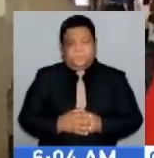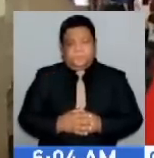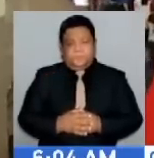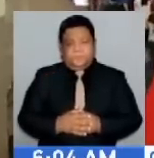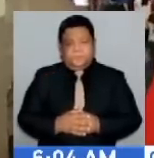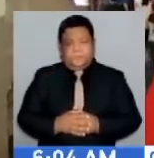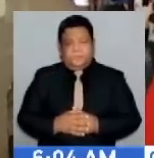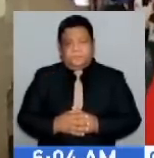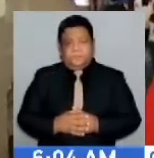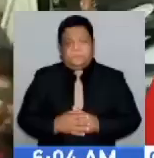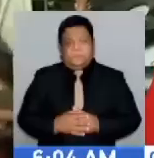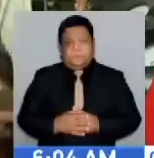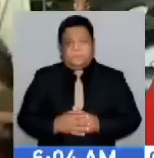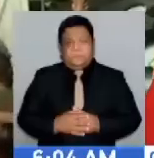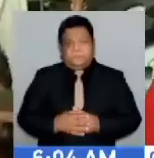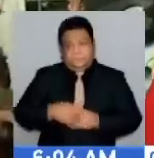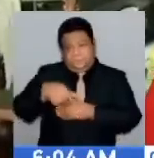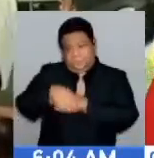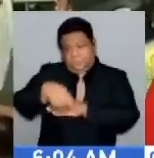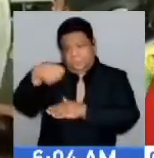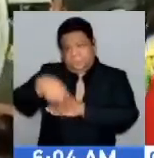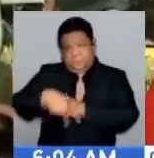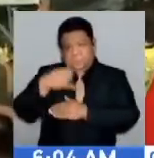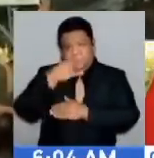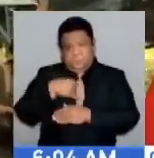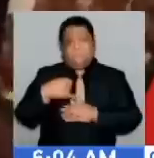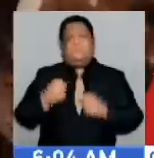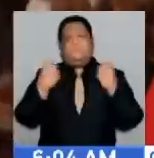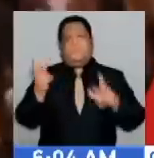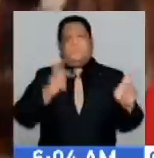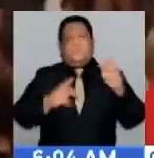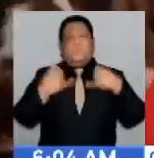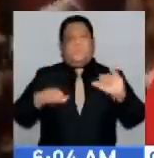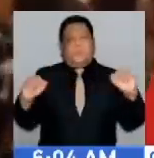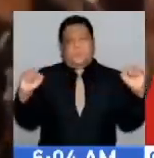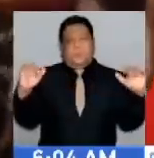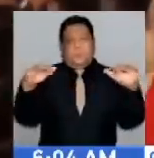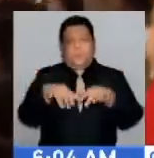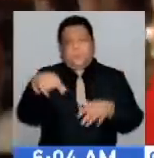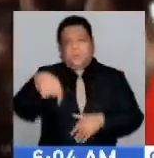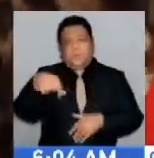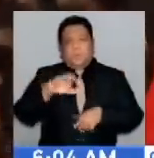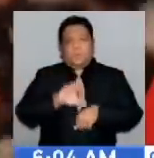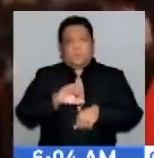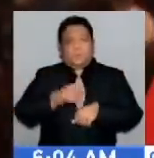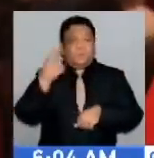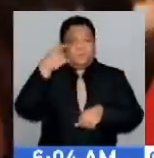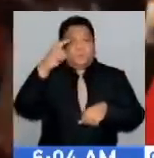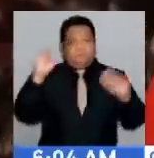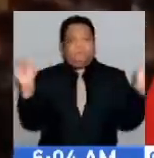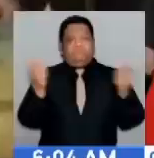Hanggang ating gabi, marami pa ring deboto ang nakiisa sa banal na misa sa Quiapo Church para sa pagdiriwang ng itim na Nazareno. Ang mga